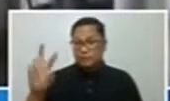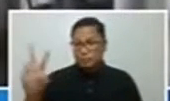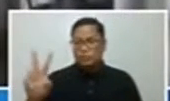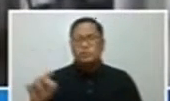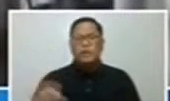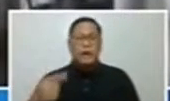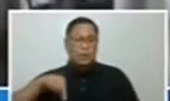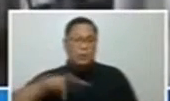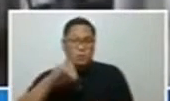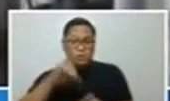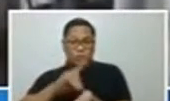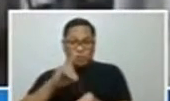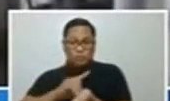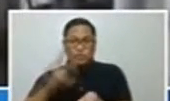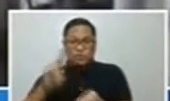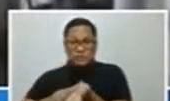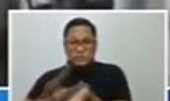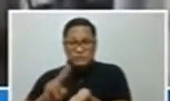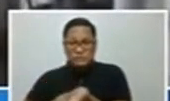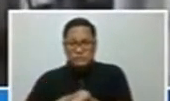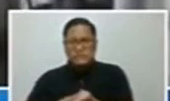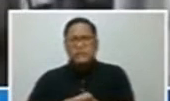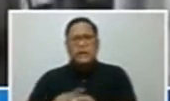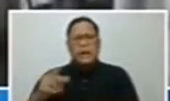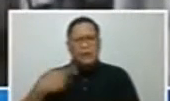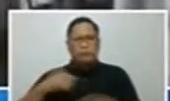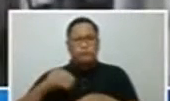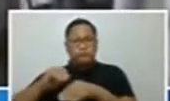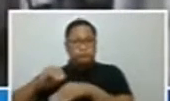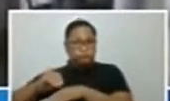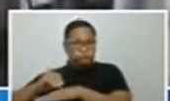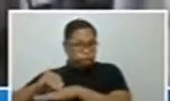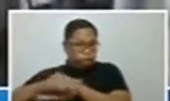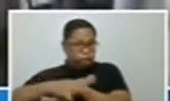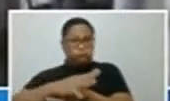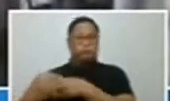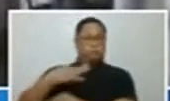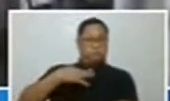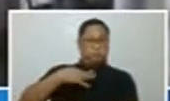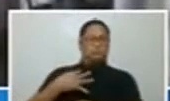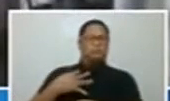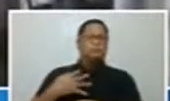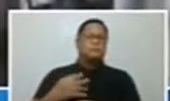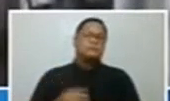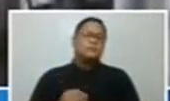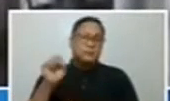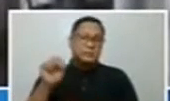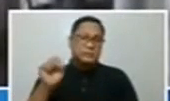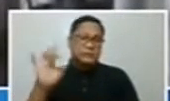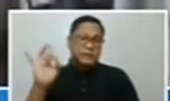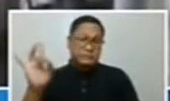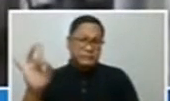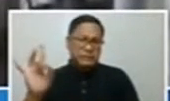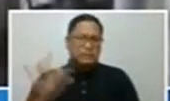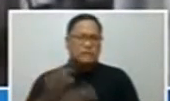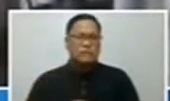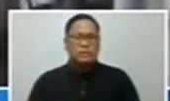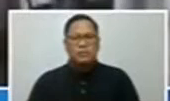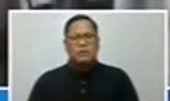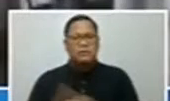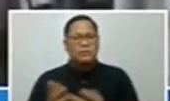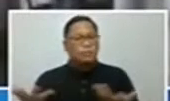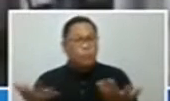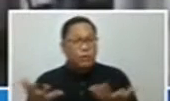port ang pagdadala ng LSI dito sa Region 8 habang idideclare nila yung